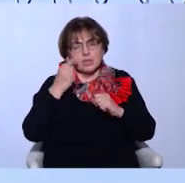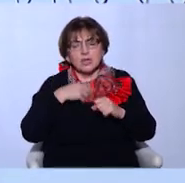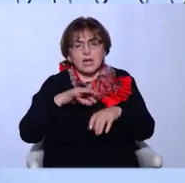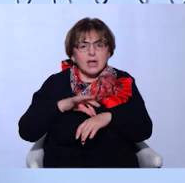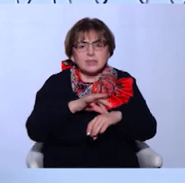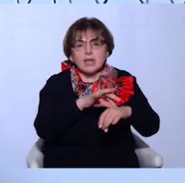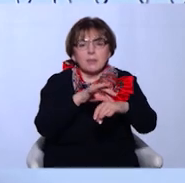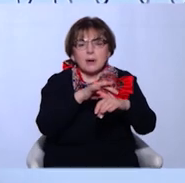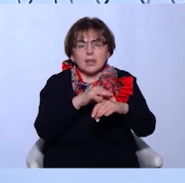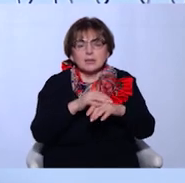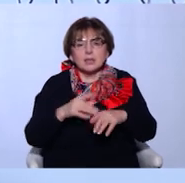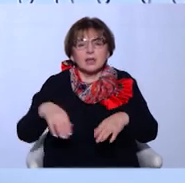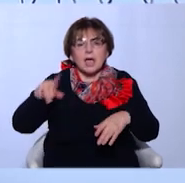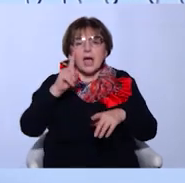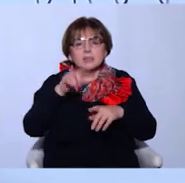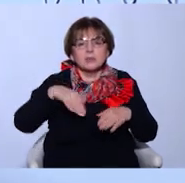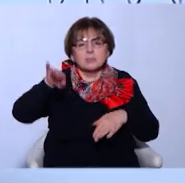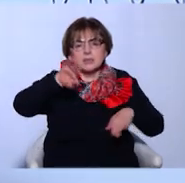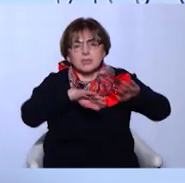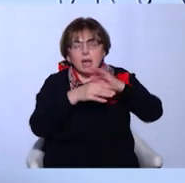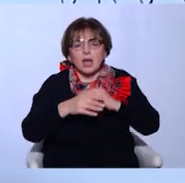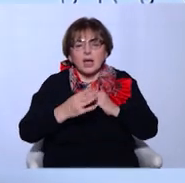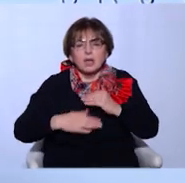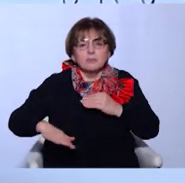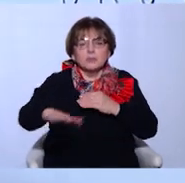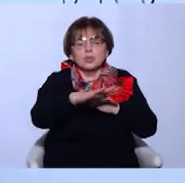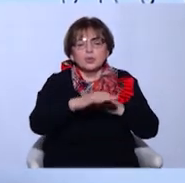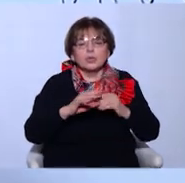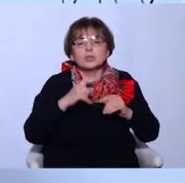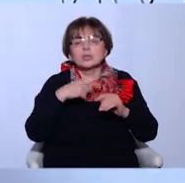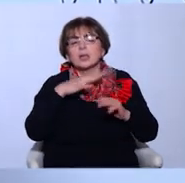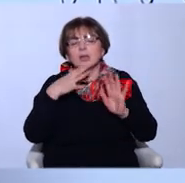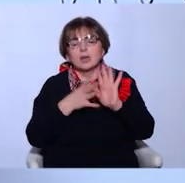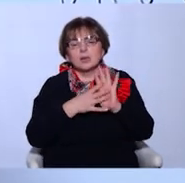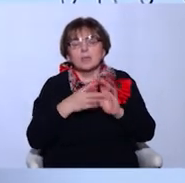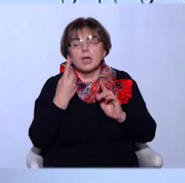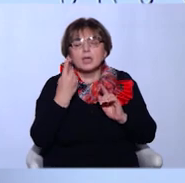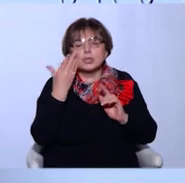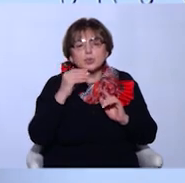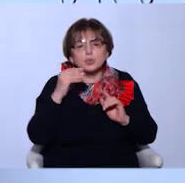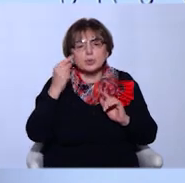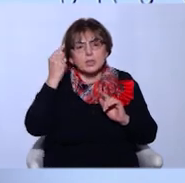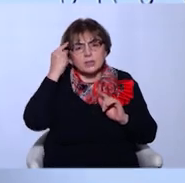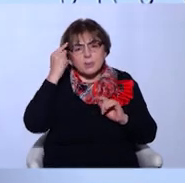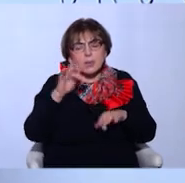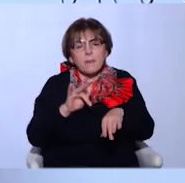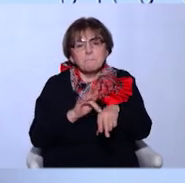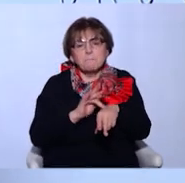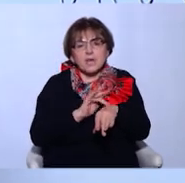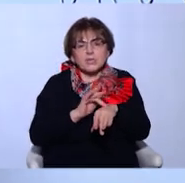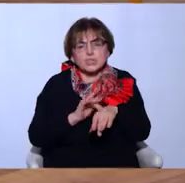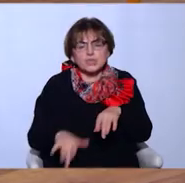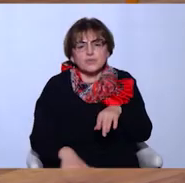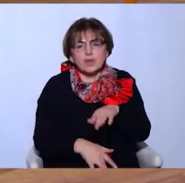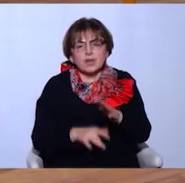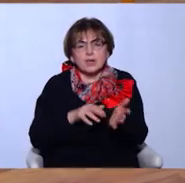გარდამატარეს 100-მთა მინდორი ცხრა იმდენია ერთი წუთი დაფიქრდი ფეხში შველა გაყევი ფეხში